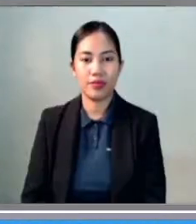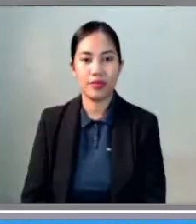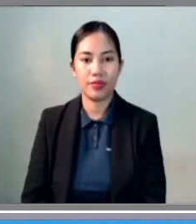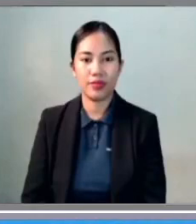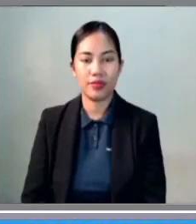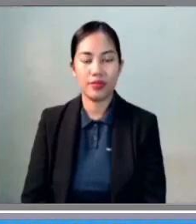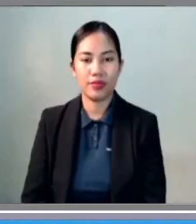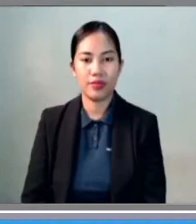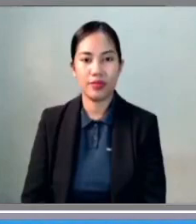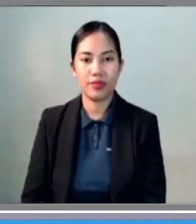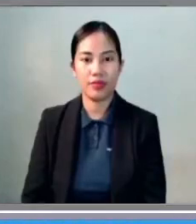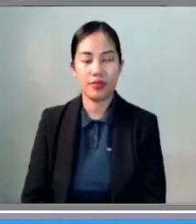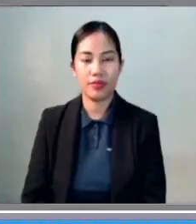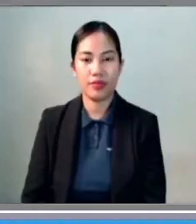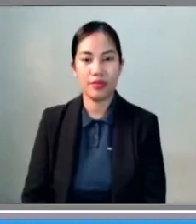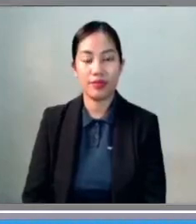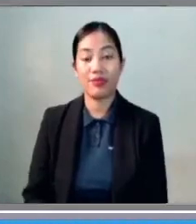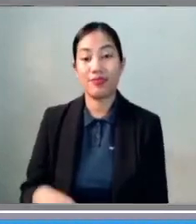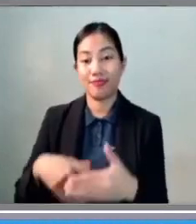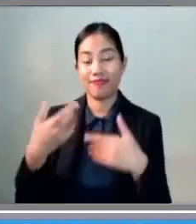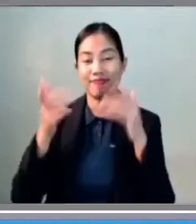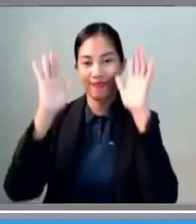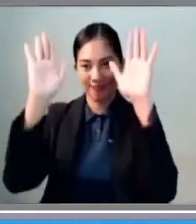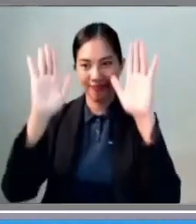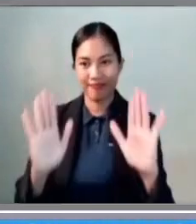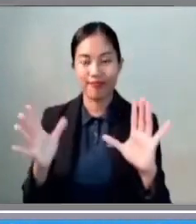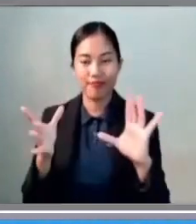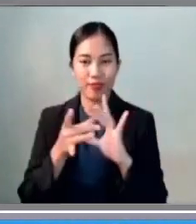Eto, nakabibilib na kwento ng pagpupursige.